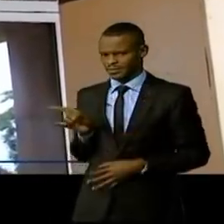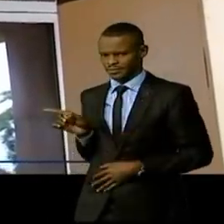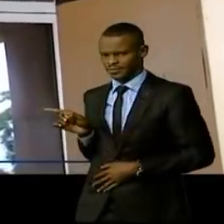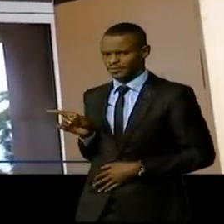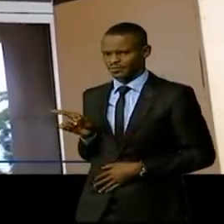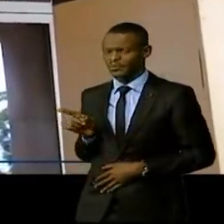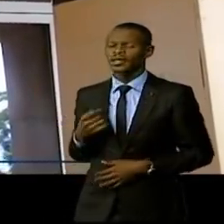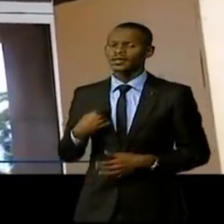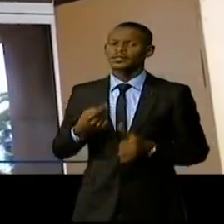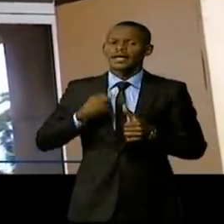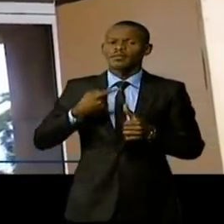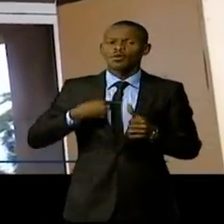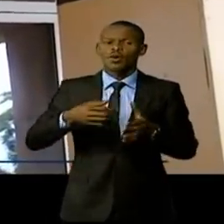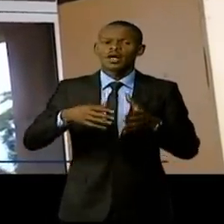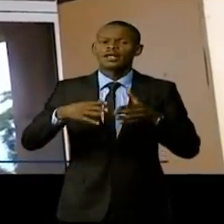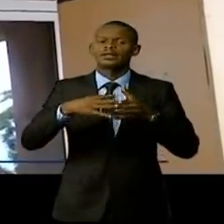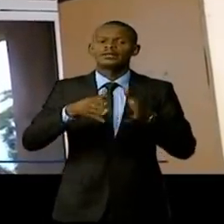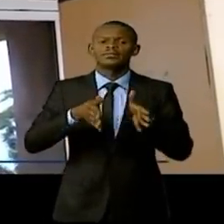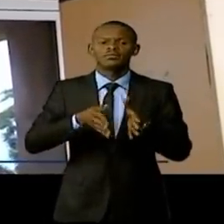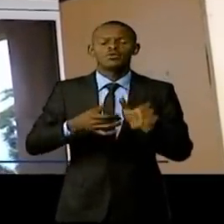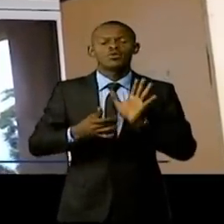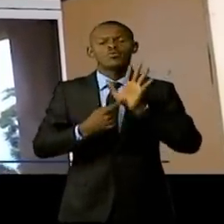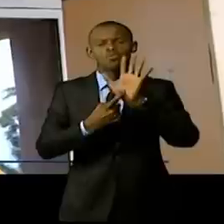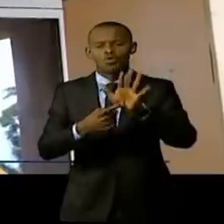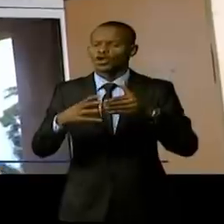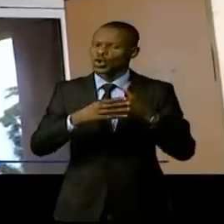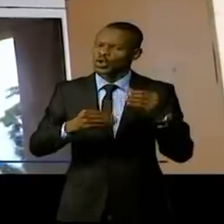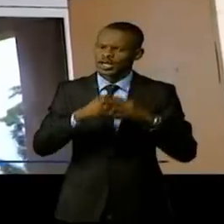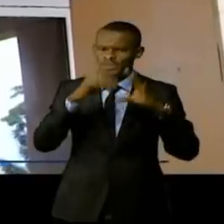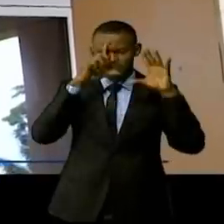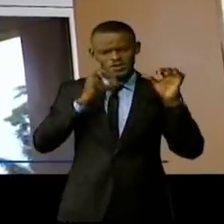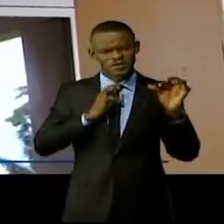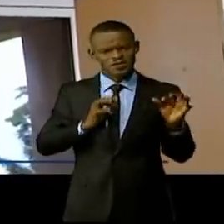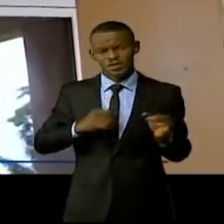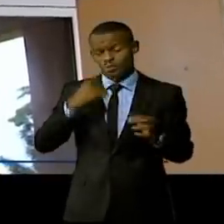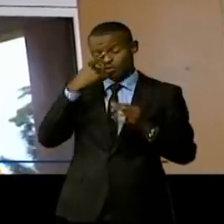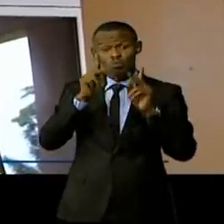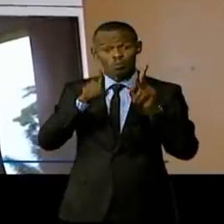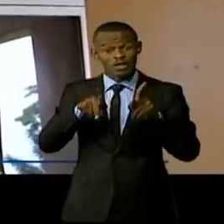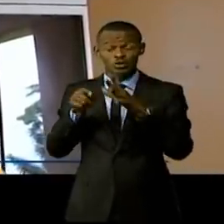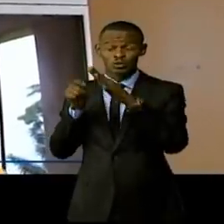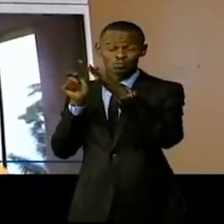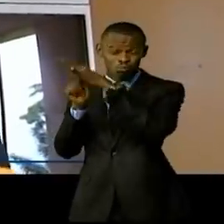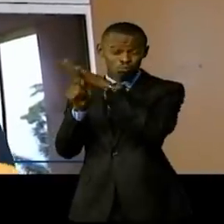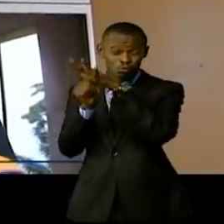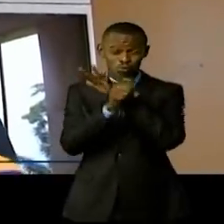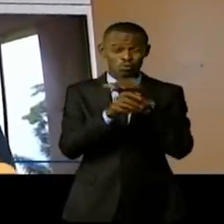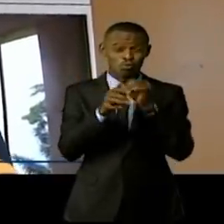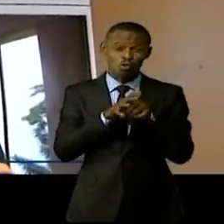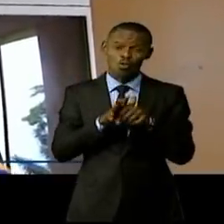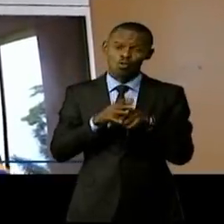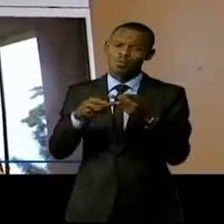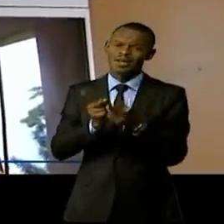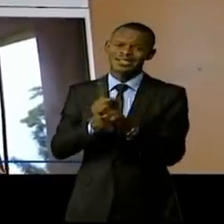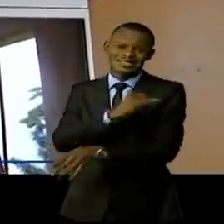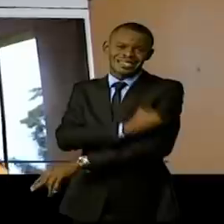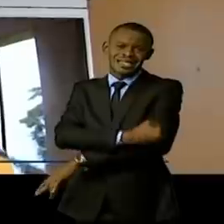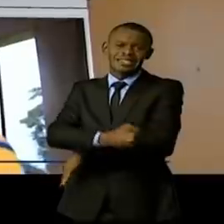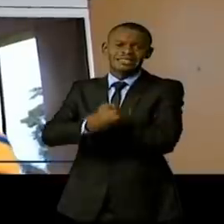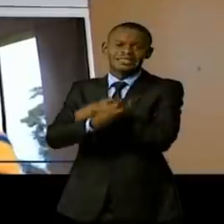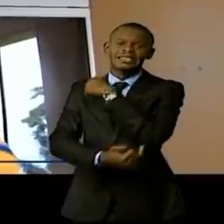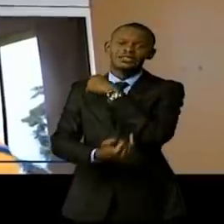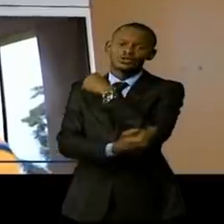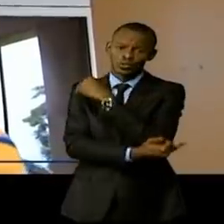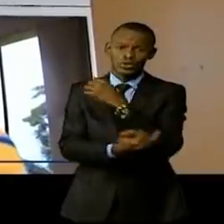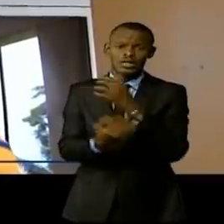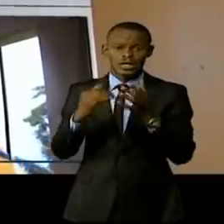aussi au massacre qu'il y a eu en Ituri. Et en fait, cet entretien avait été décidé lors de la présentation des